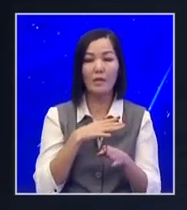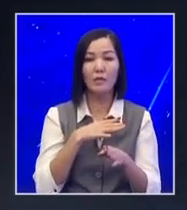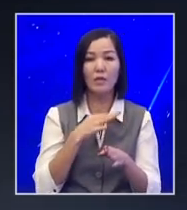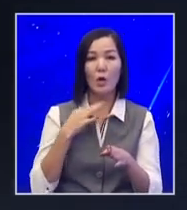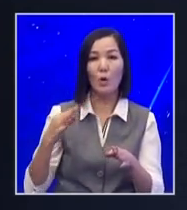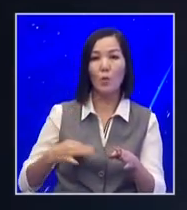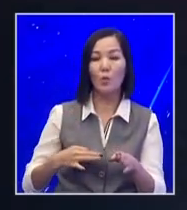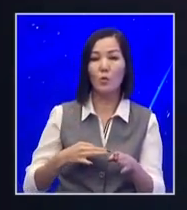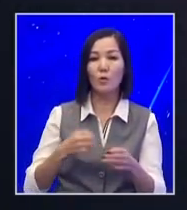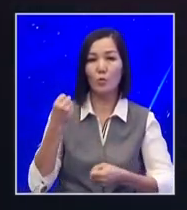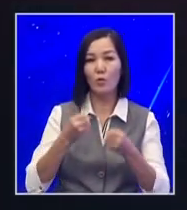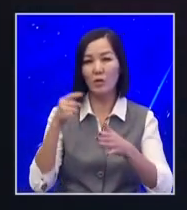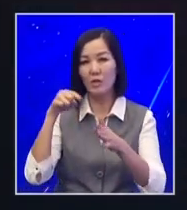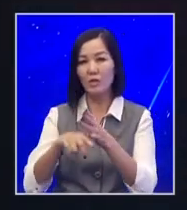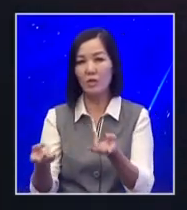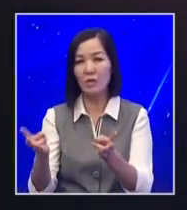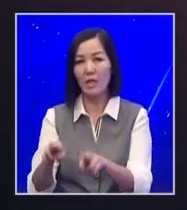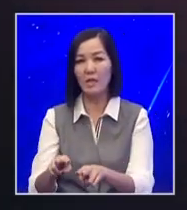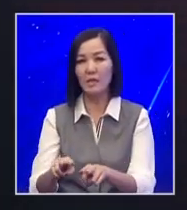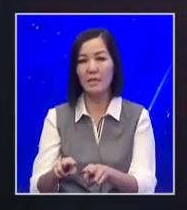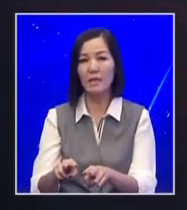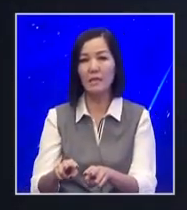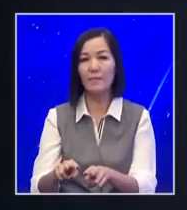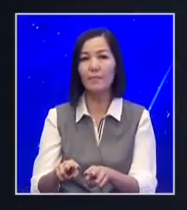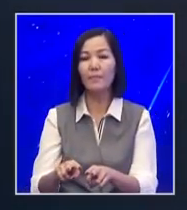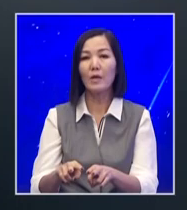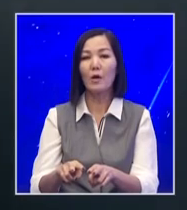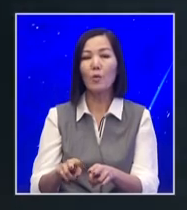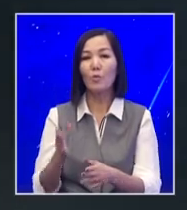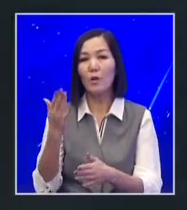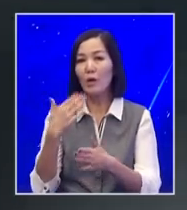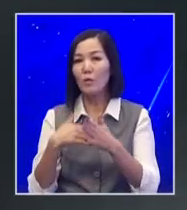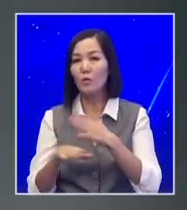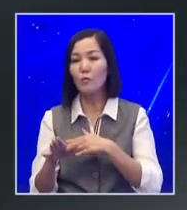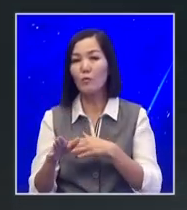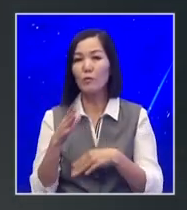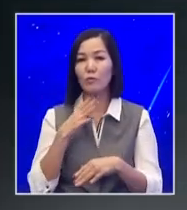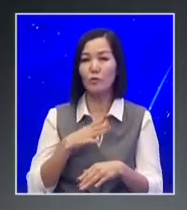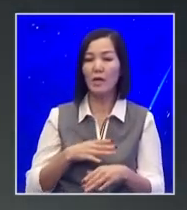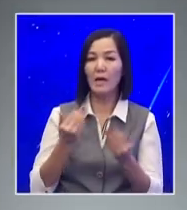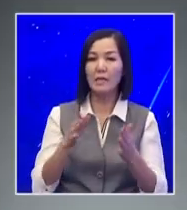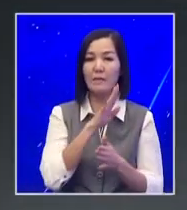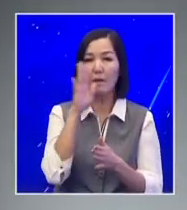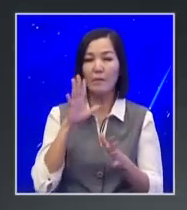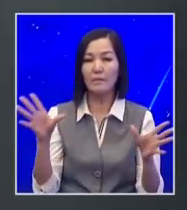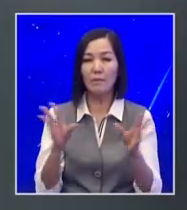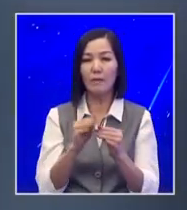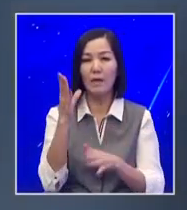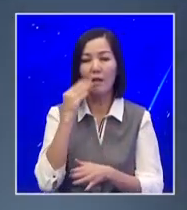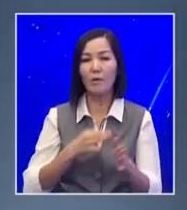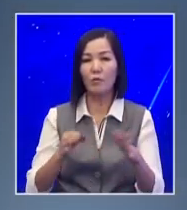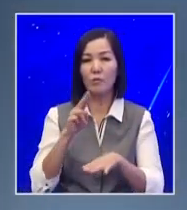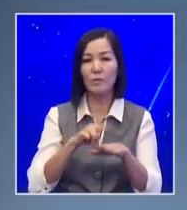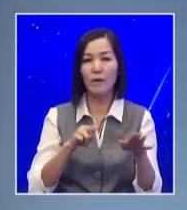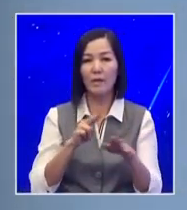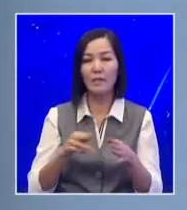ұлын көлікте жалғыз қалдырған, ал кішкентай анасын күтпей жолға шығып кеткен. Қазіргі уақытта бала анасының қасында. Алматы облысының полиция